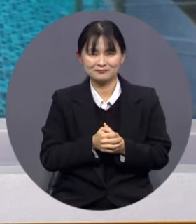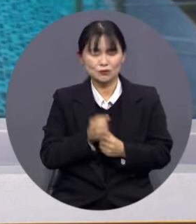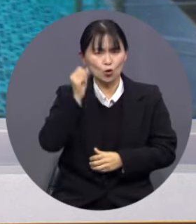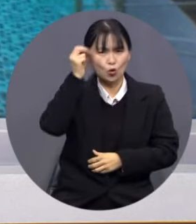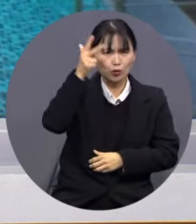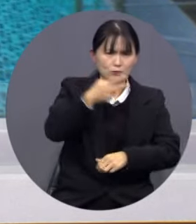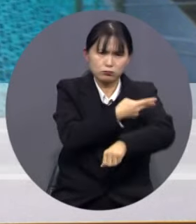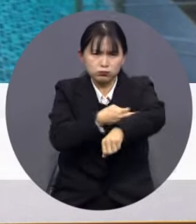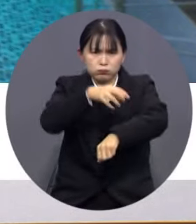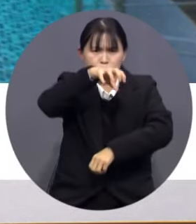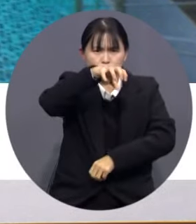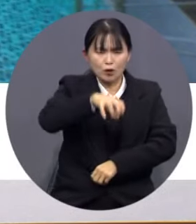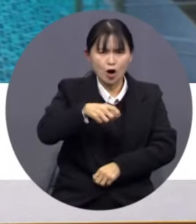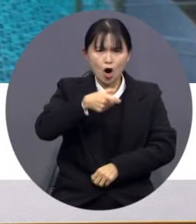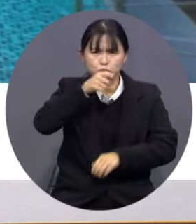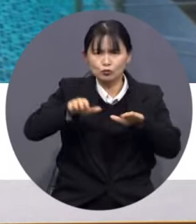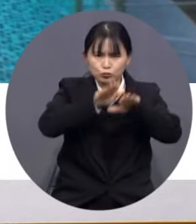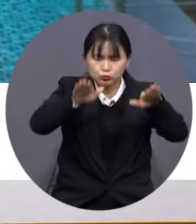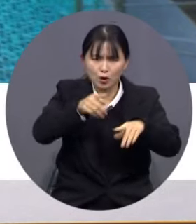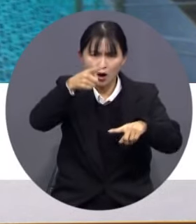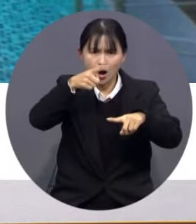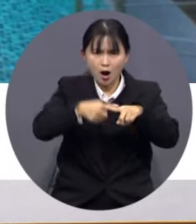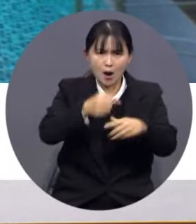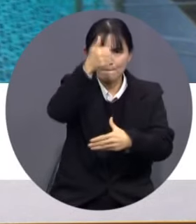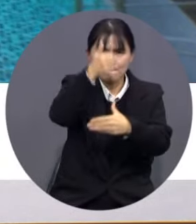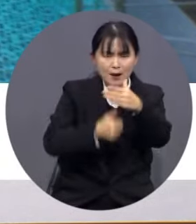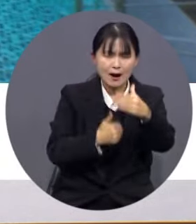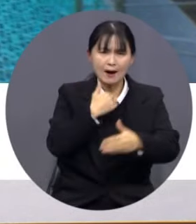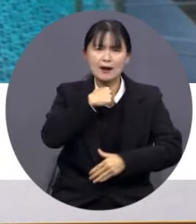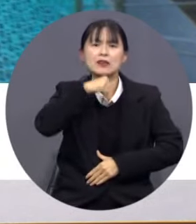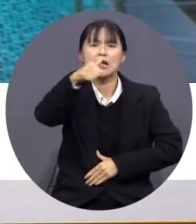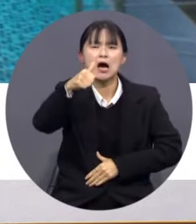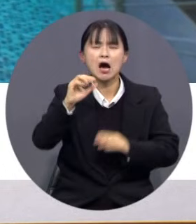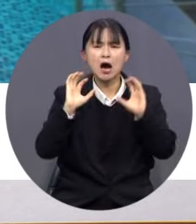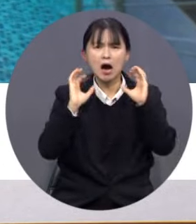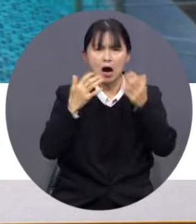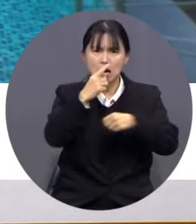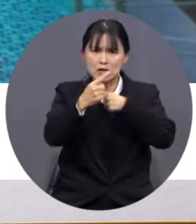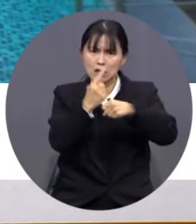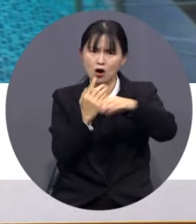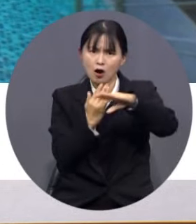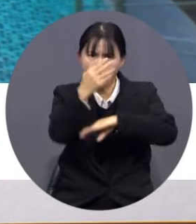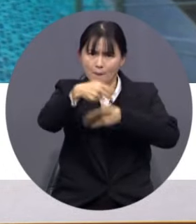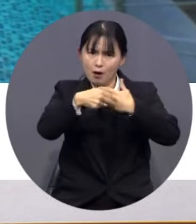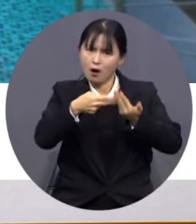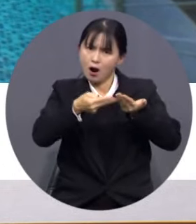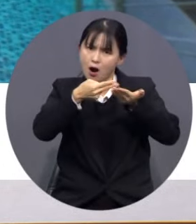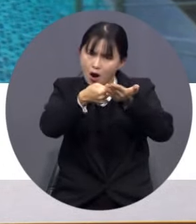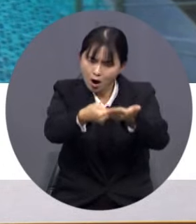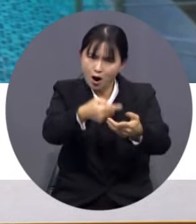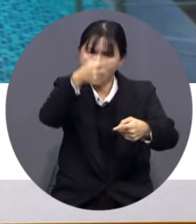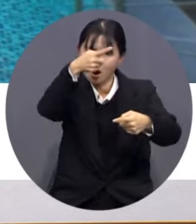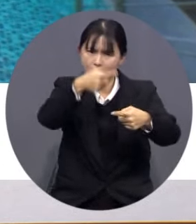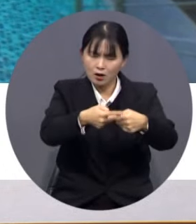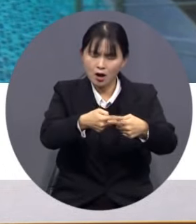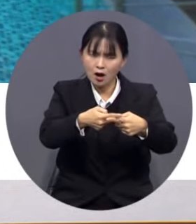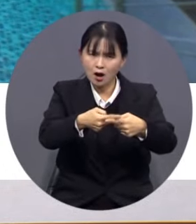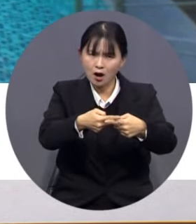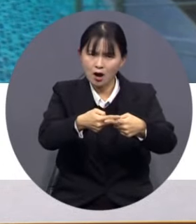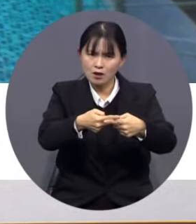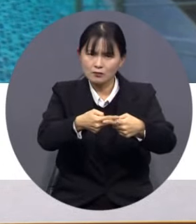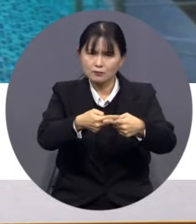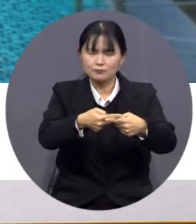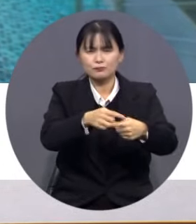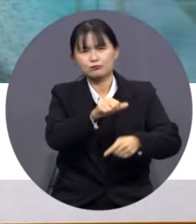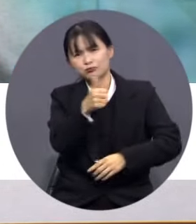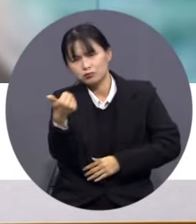호텔 수영장에서 물놀이를 하다 빠진 5살 어린이가 1년 넘게 병원 치료를 받다 지난달 끝내